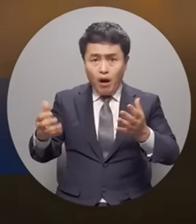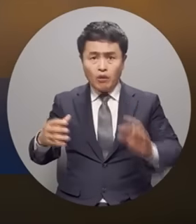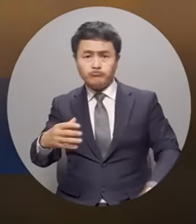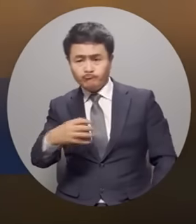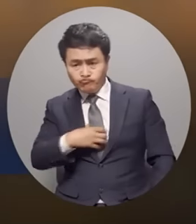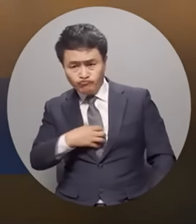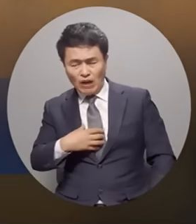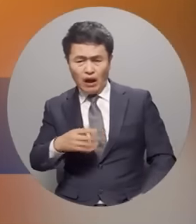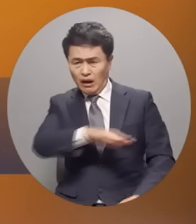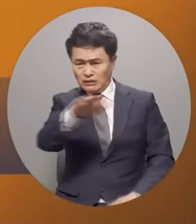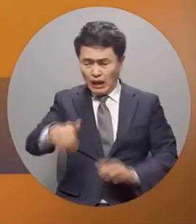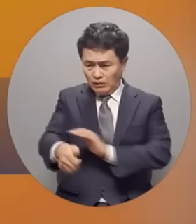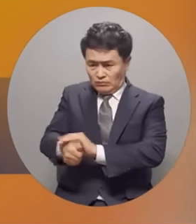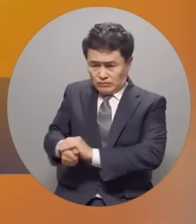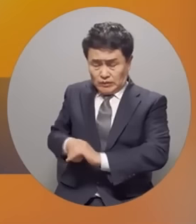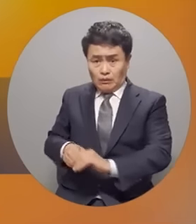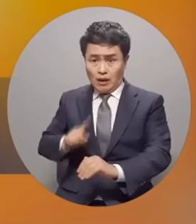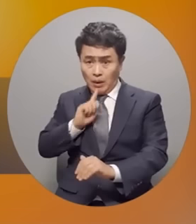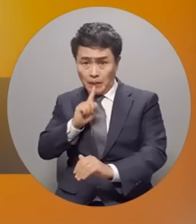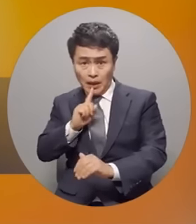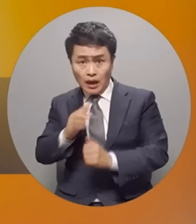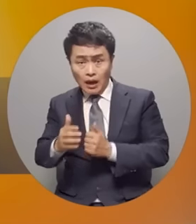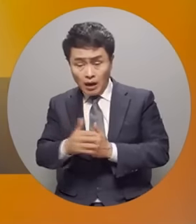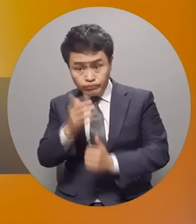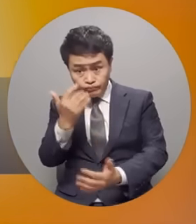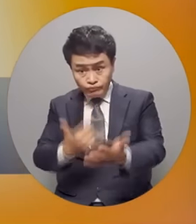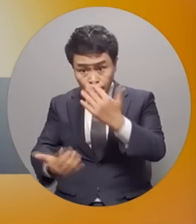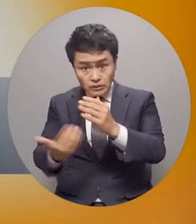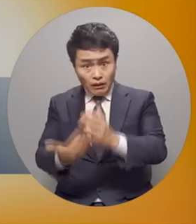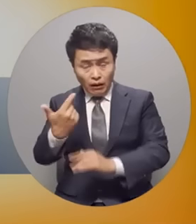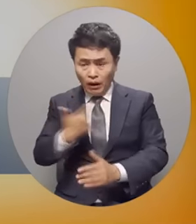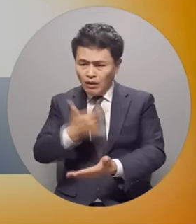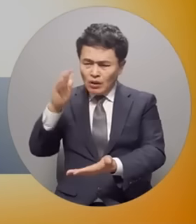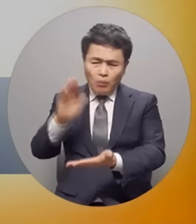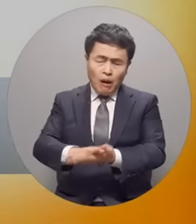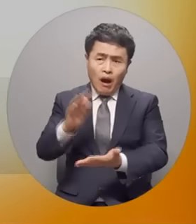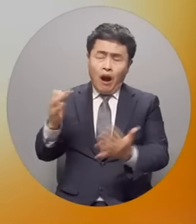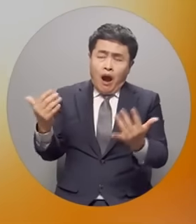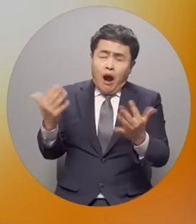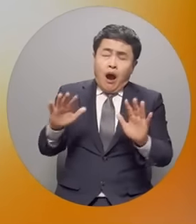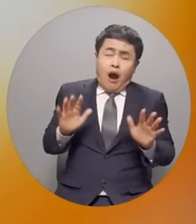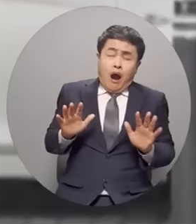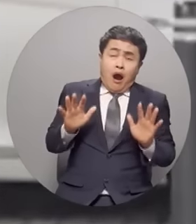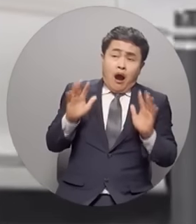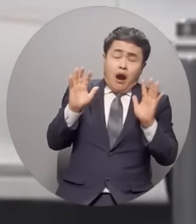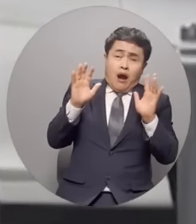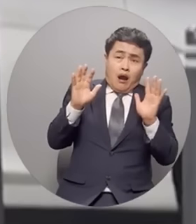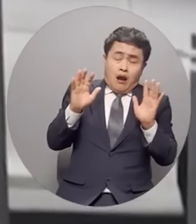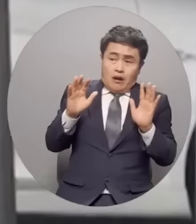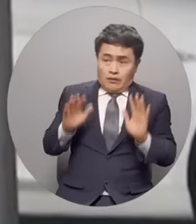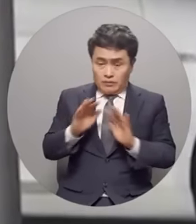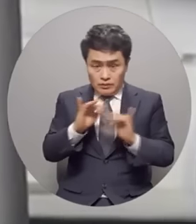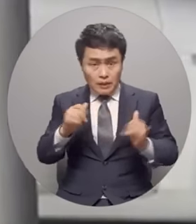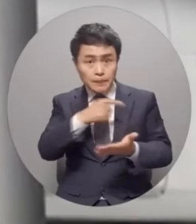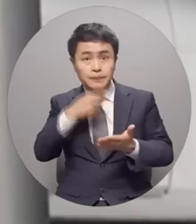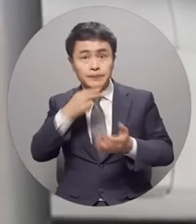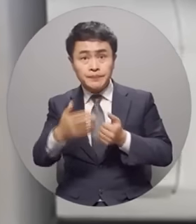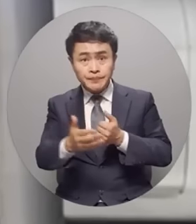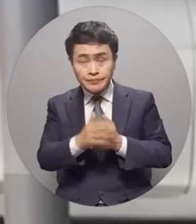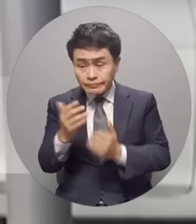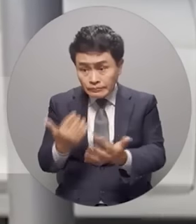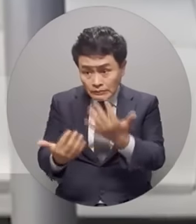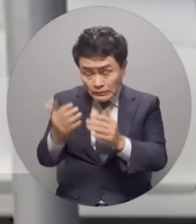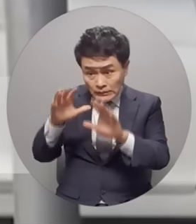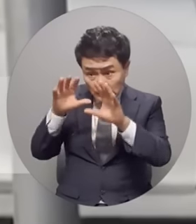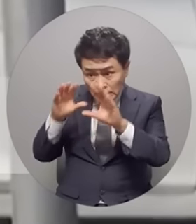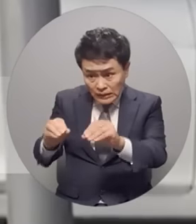뒤로 물러가 있으라고 그리고 막 그 불이 나면서 막 열기도 너무 뜨거워서 인명 피해는 없었지만 불길을